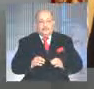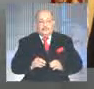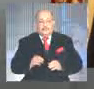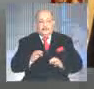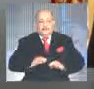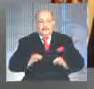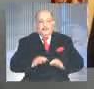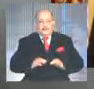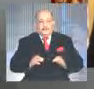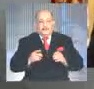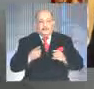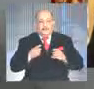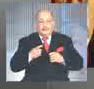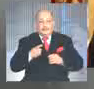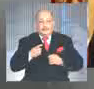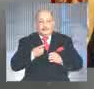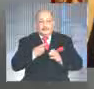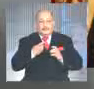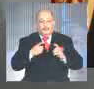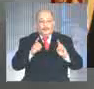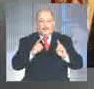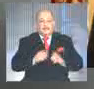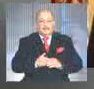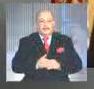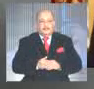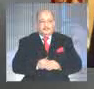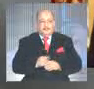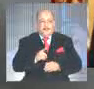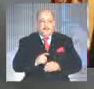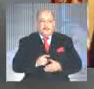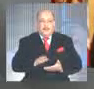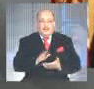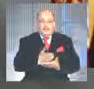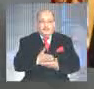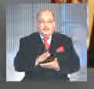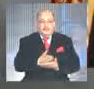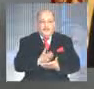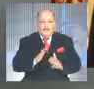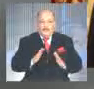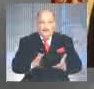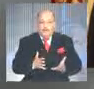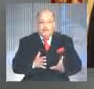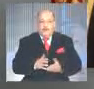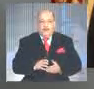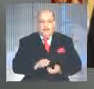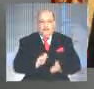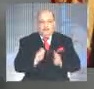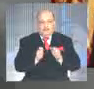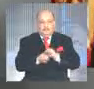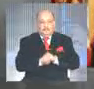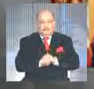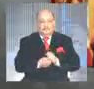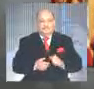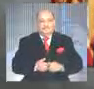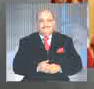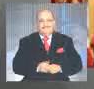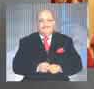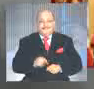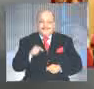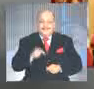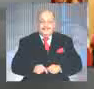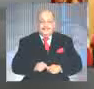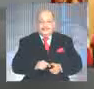نذلوا الصعوبات قدر الإمكان. الصعوبات هذه تتمثل سواء في التمويل ولا